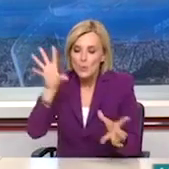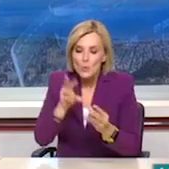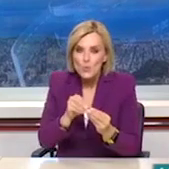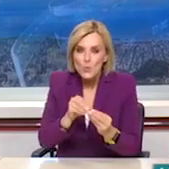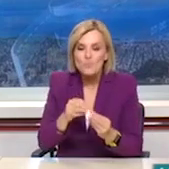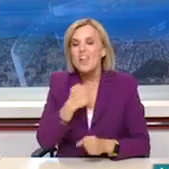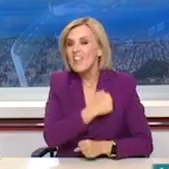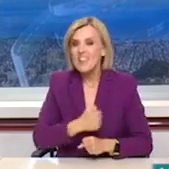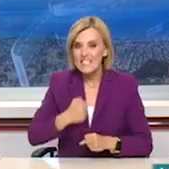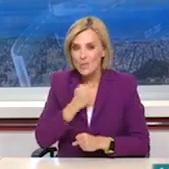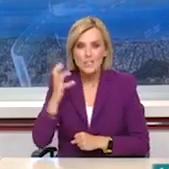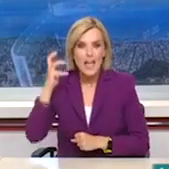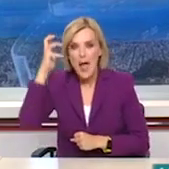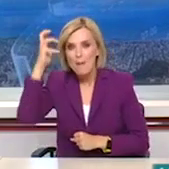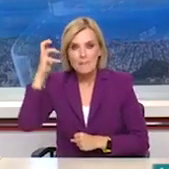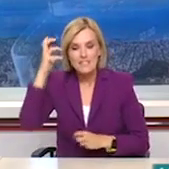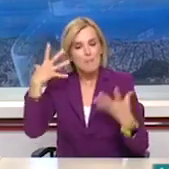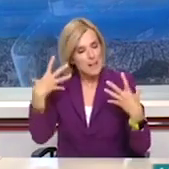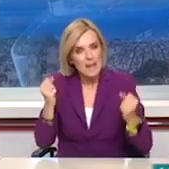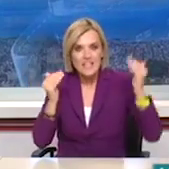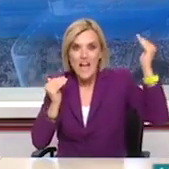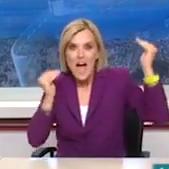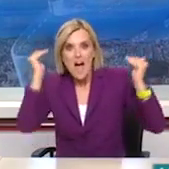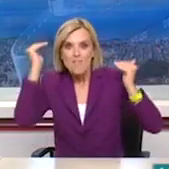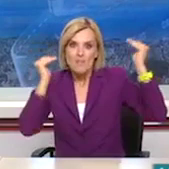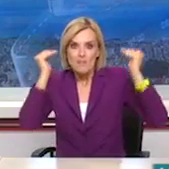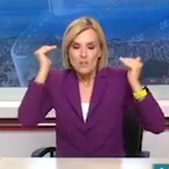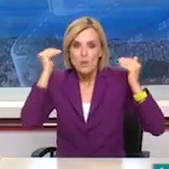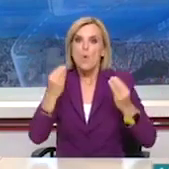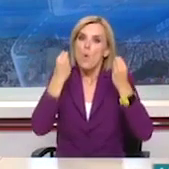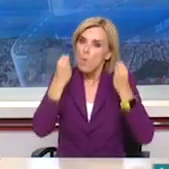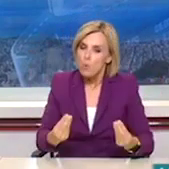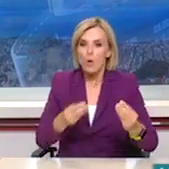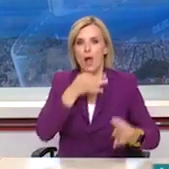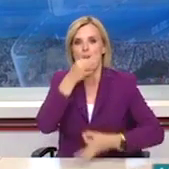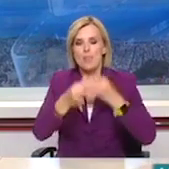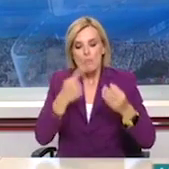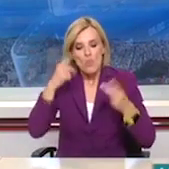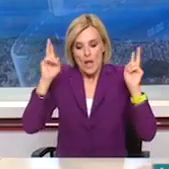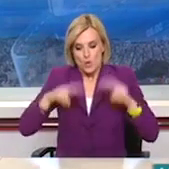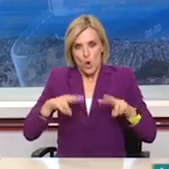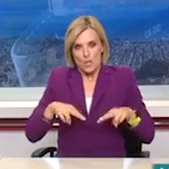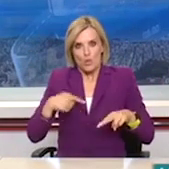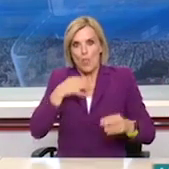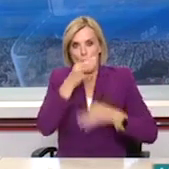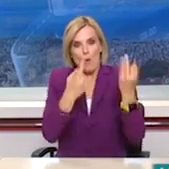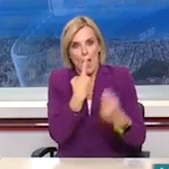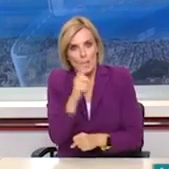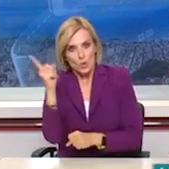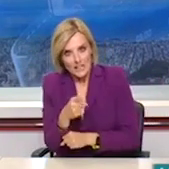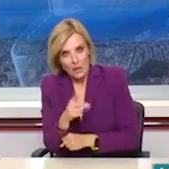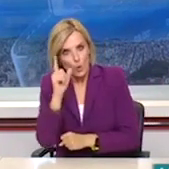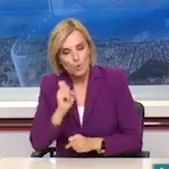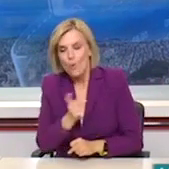αβεβαιότητα. Η εντυμότητα του να πει κανείς «δεν γνωρίζω». Όλο αυτό τον καιρό δεν αισθάνθηκα κάτι διαφορετικό από όλους